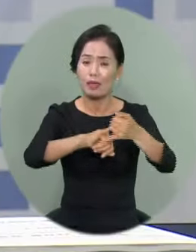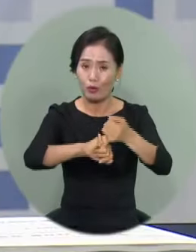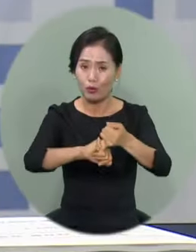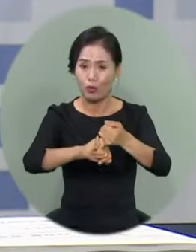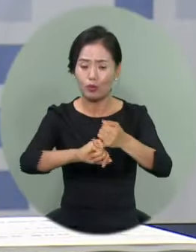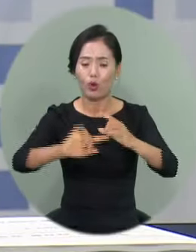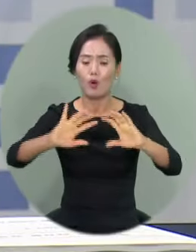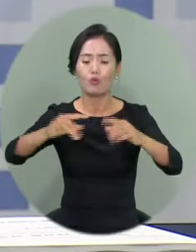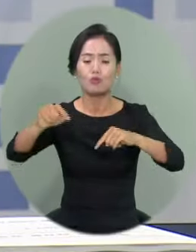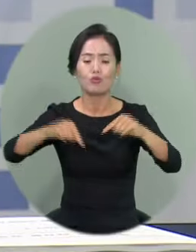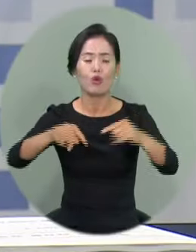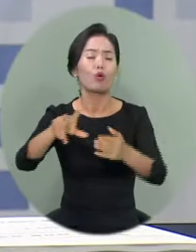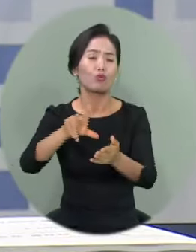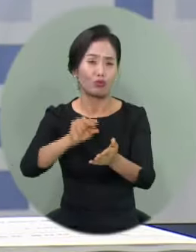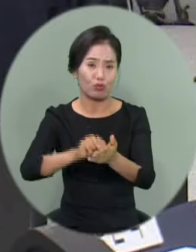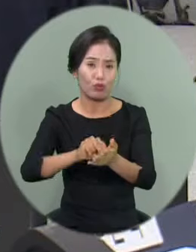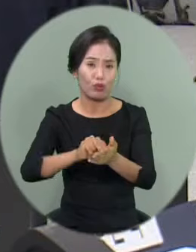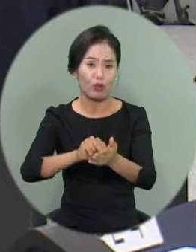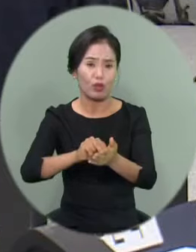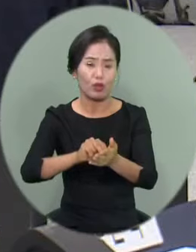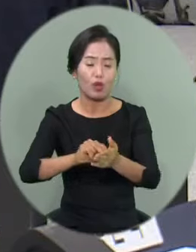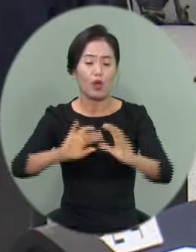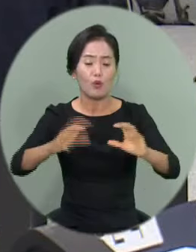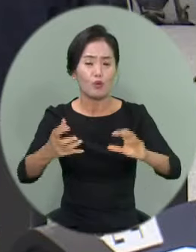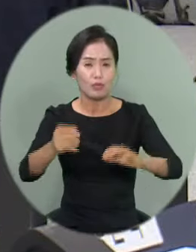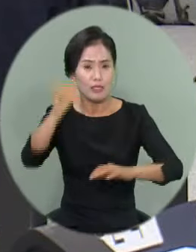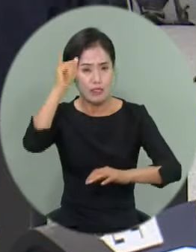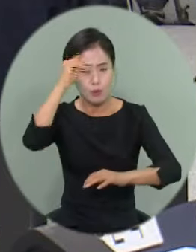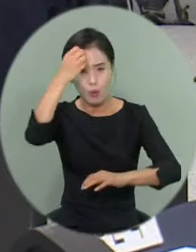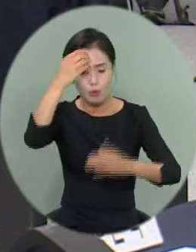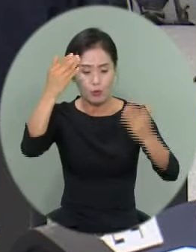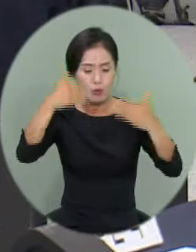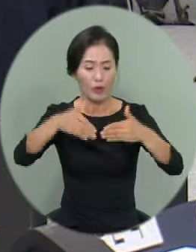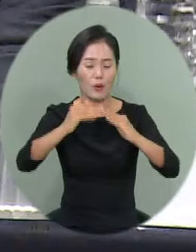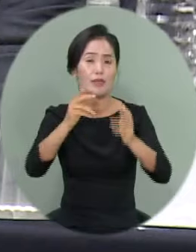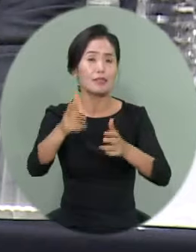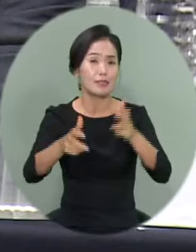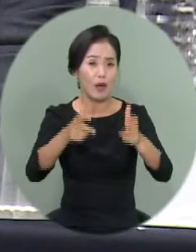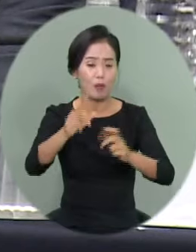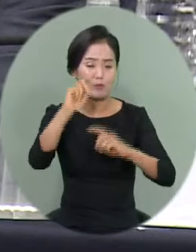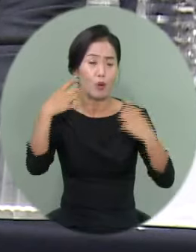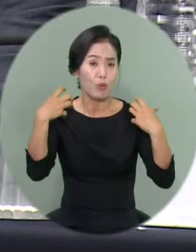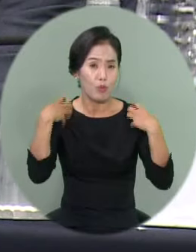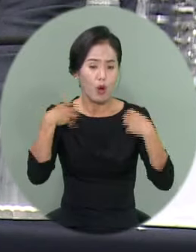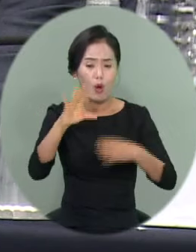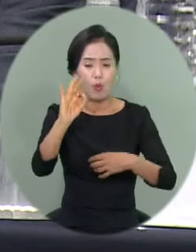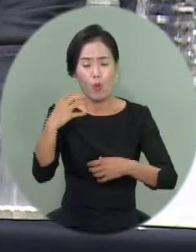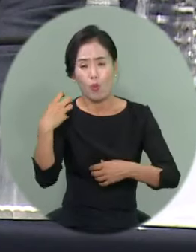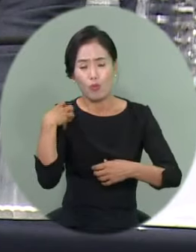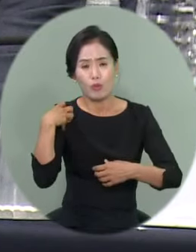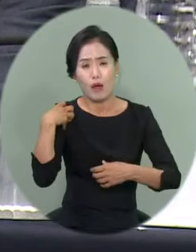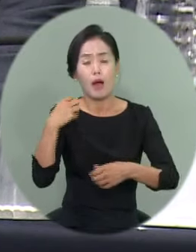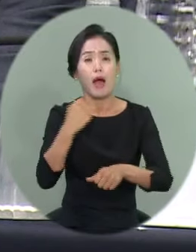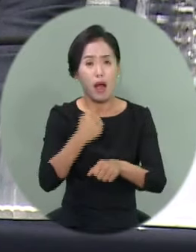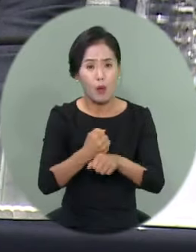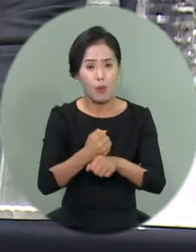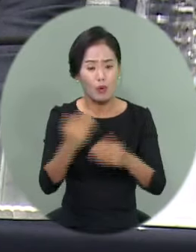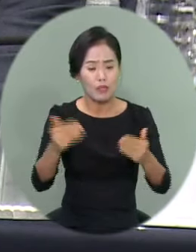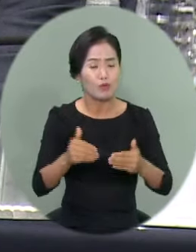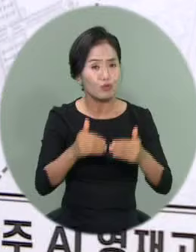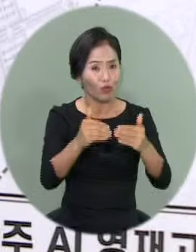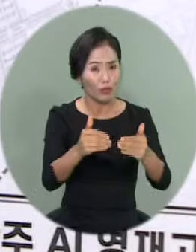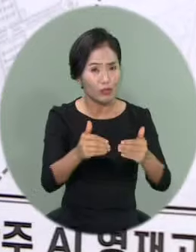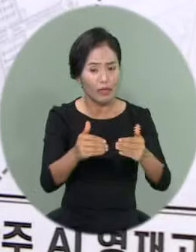약속했고 국정과제이기도 한 국립인공지능고등학교 건립사업. 정부가 재정 부담을 감수하고 이를 추진해